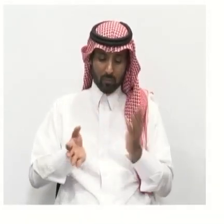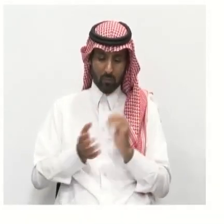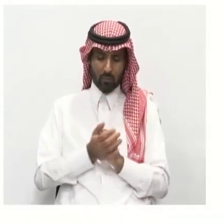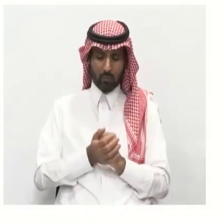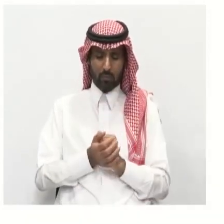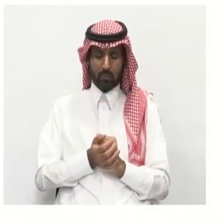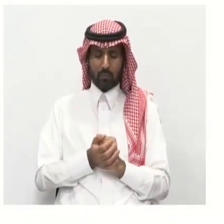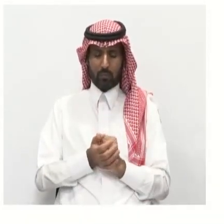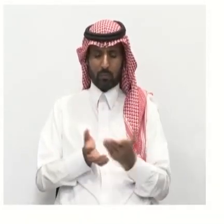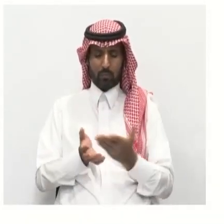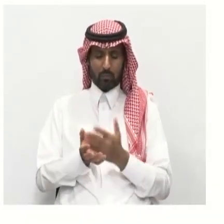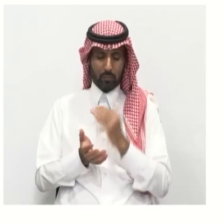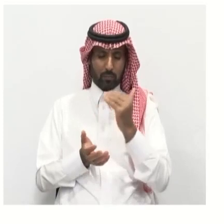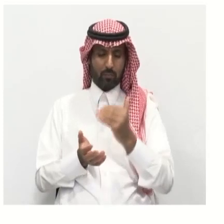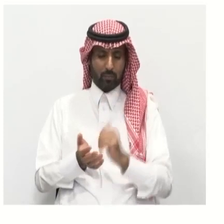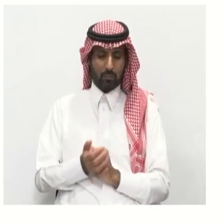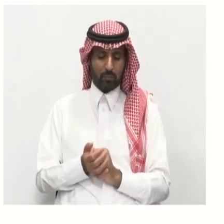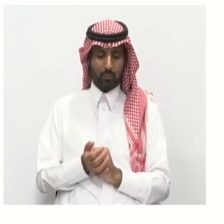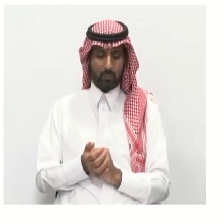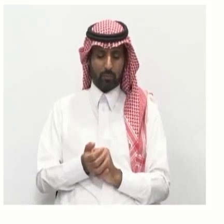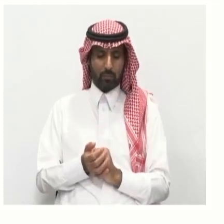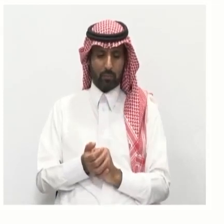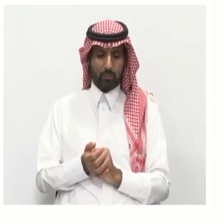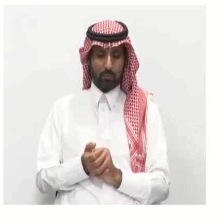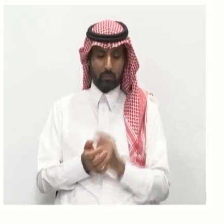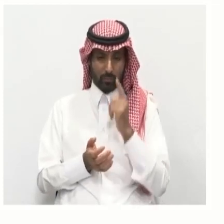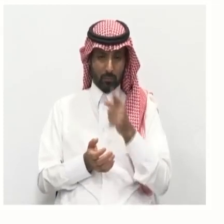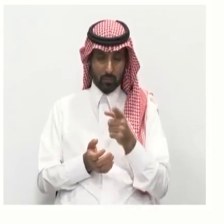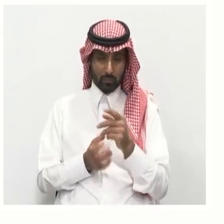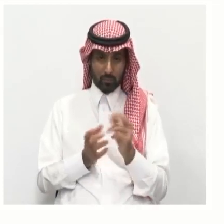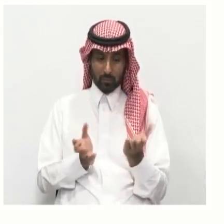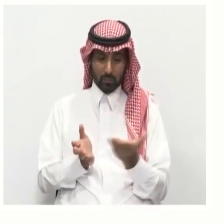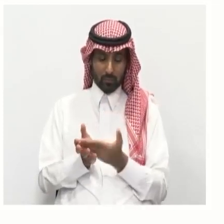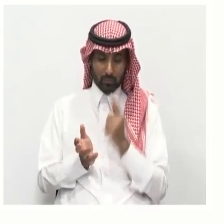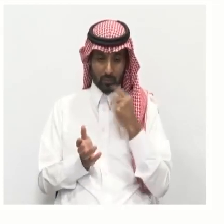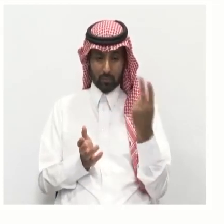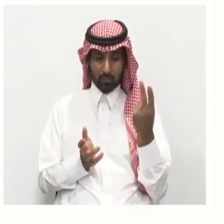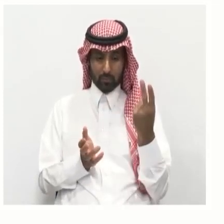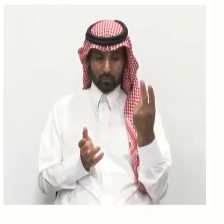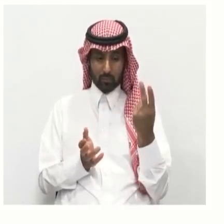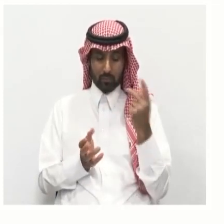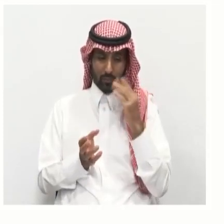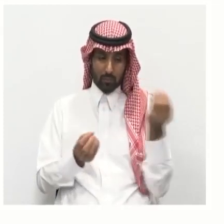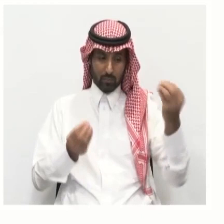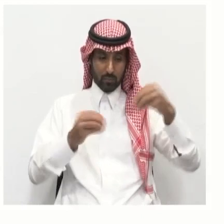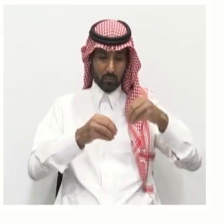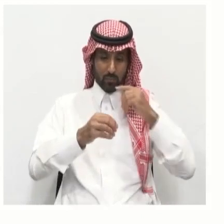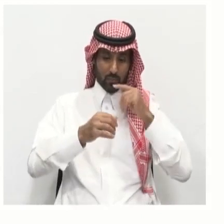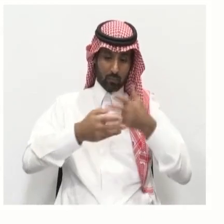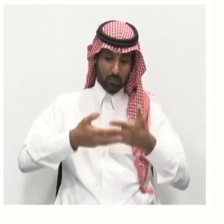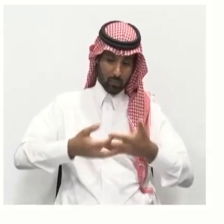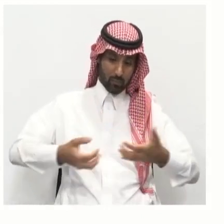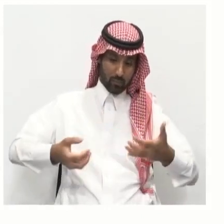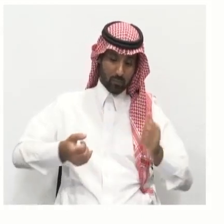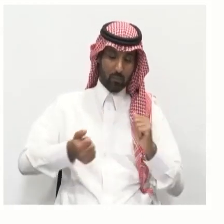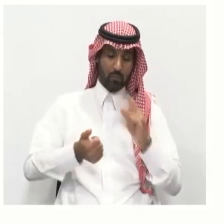الايونيه بهذا الشكل لاحظ ان الو هذه تدخل معنا في تفكك المعادله